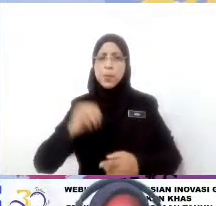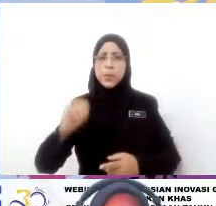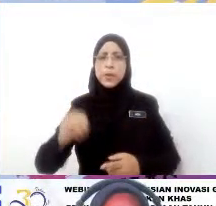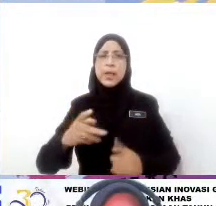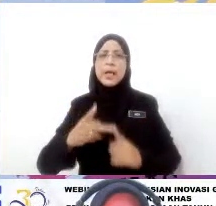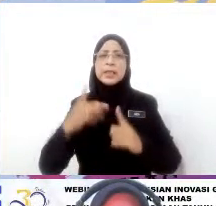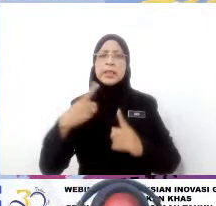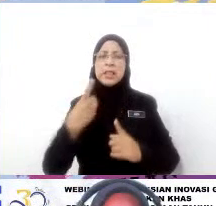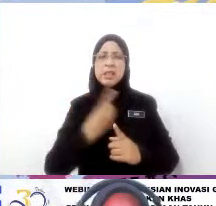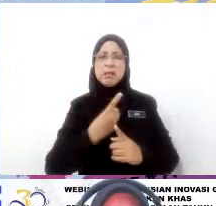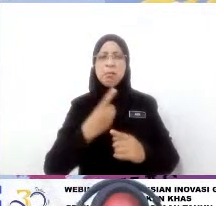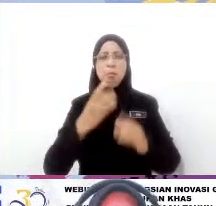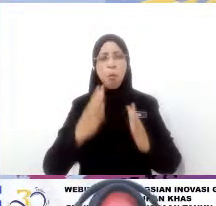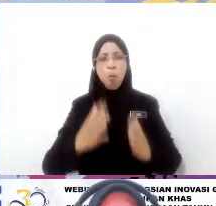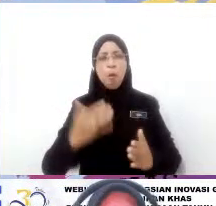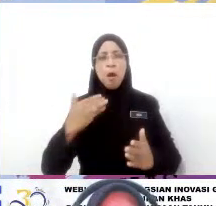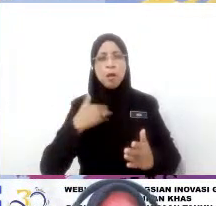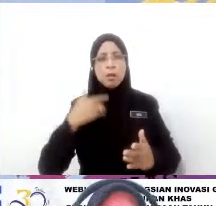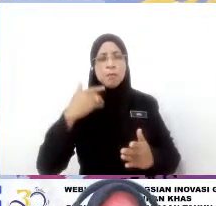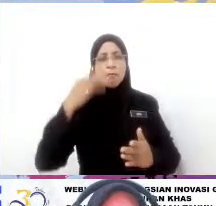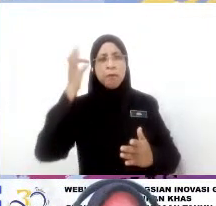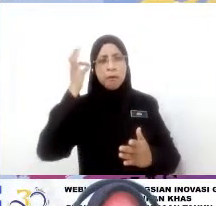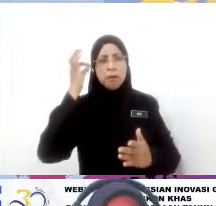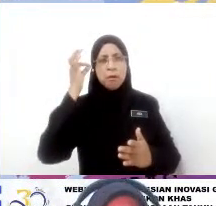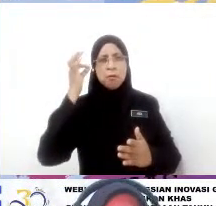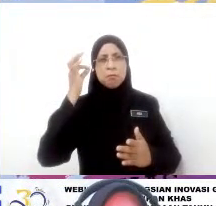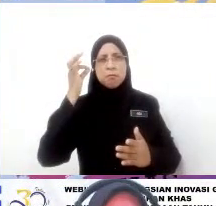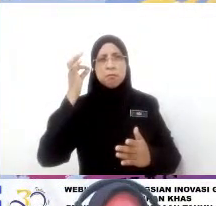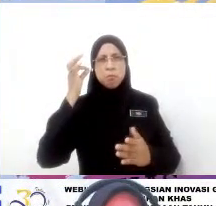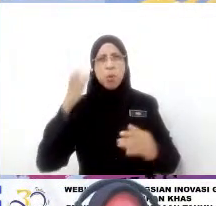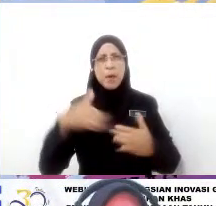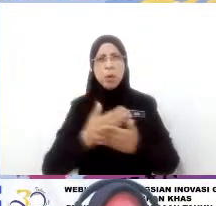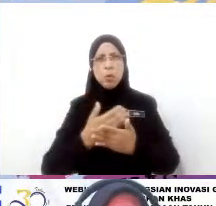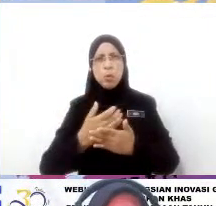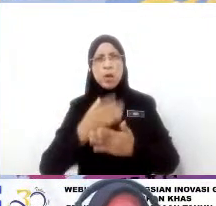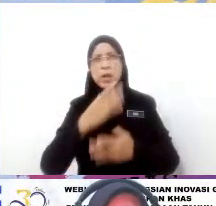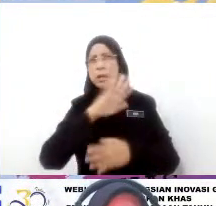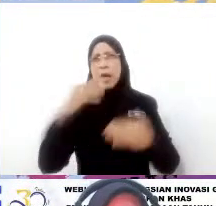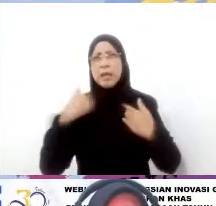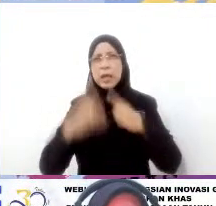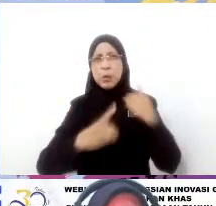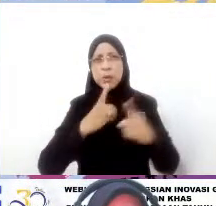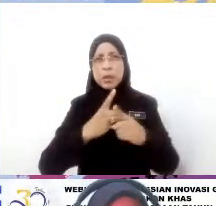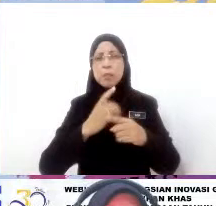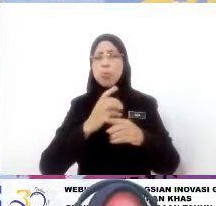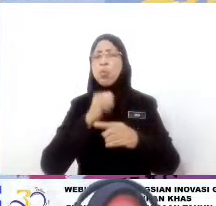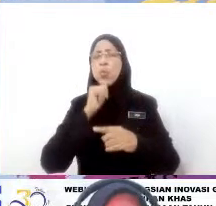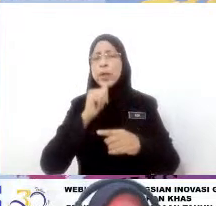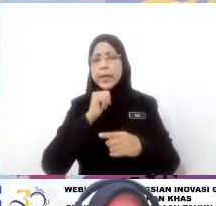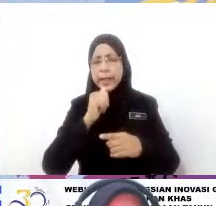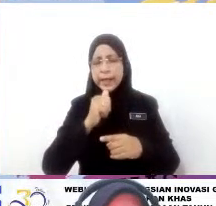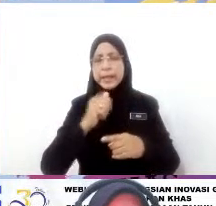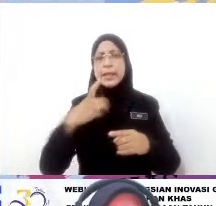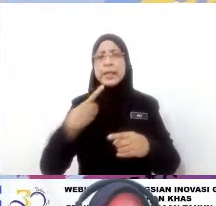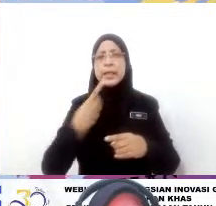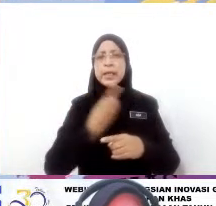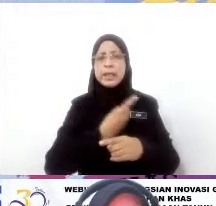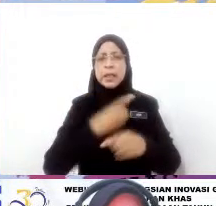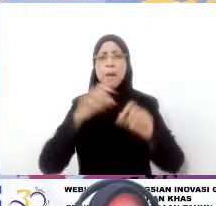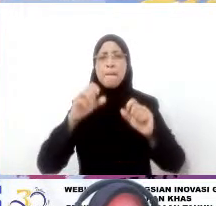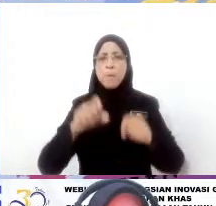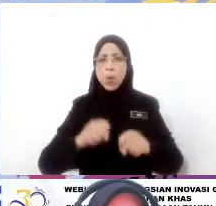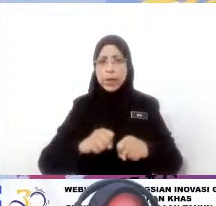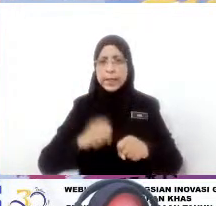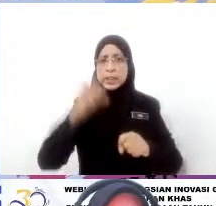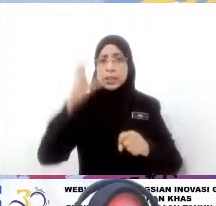ingat inovasi ni kita kena cipta sesuatu benda baru yang tak pernah wujud dekat dunia ni. Contoh, itu kita bukannya di dalam bidang